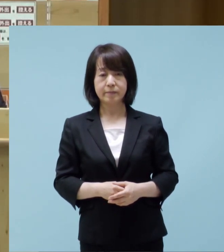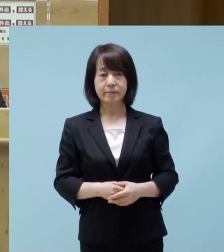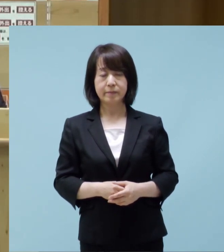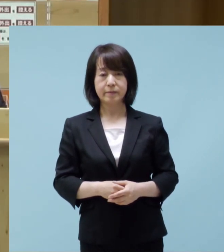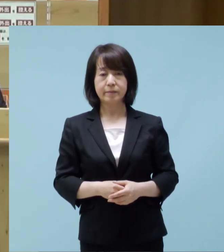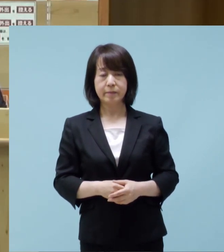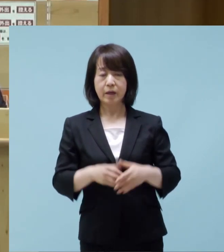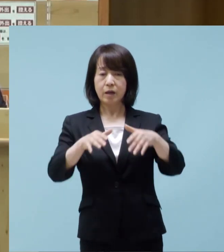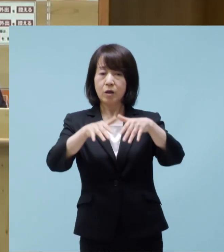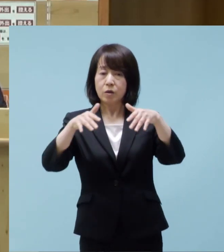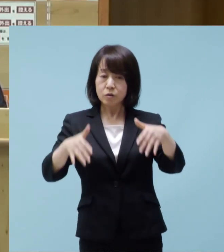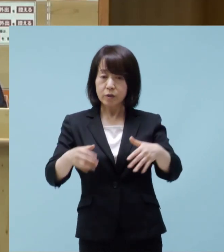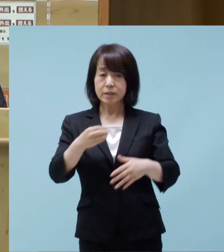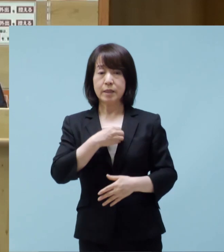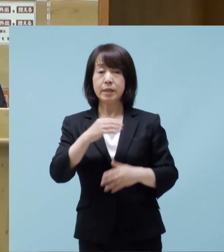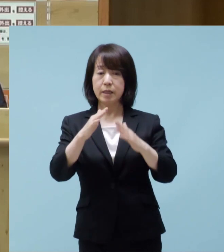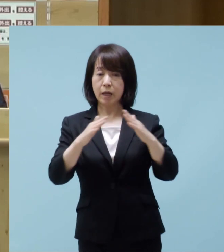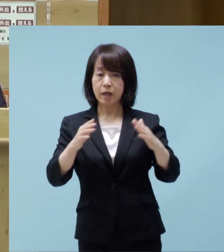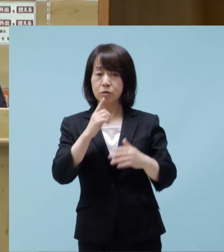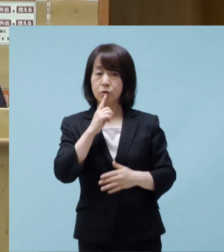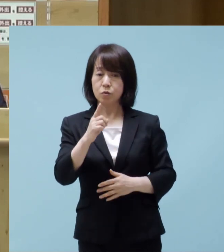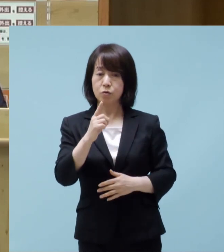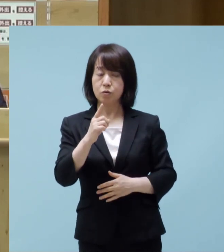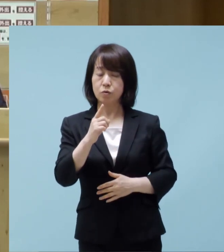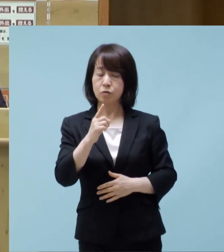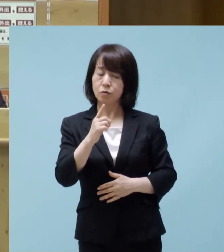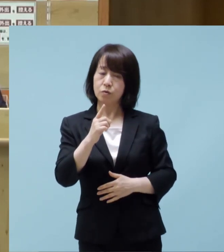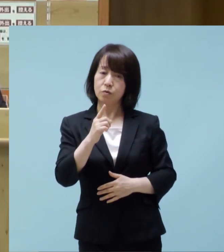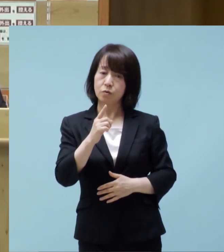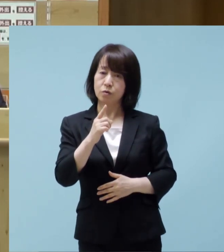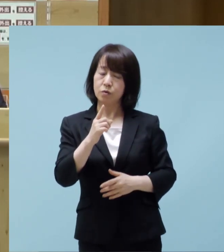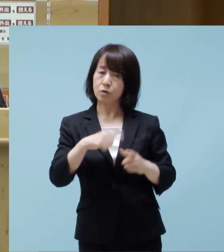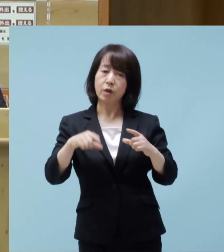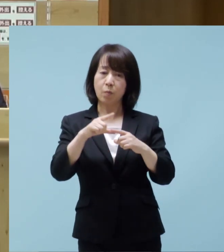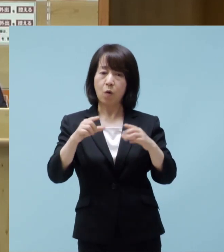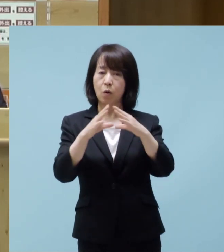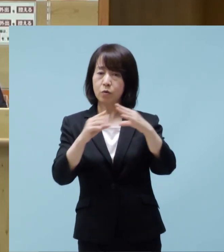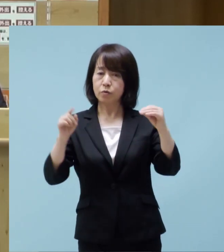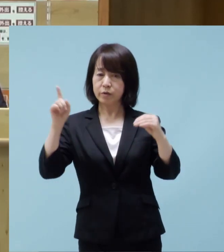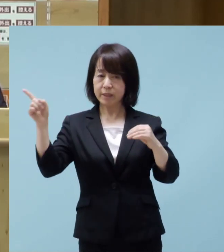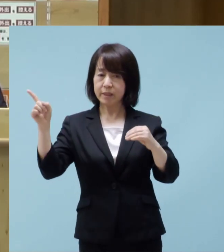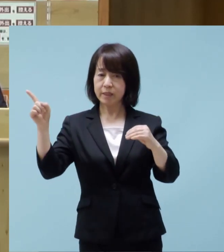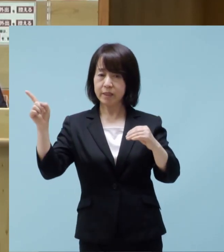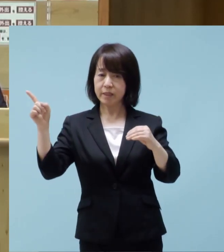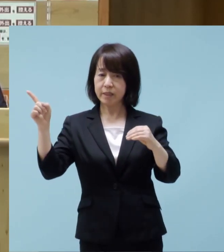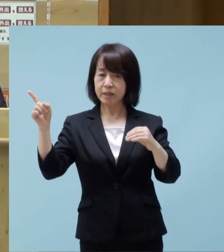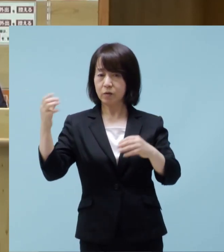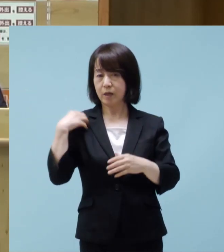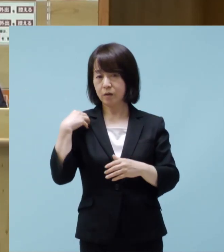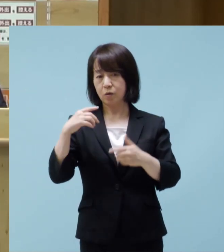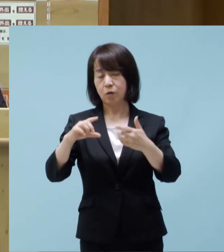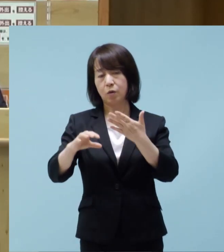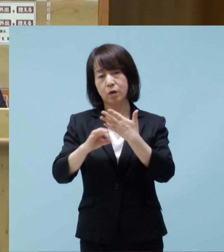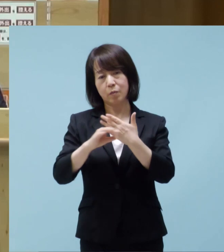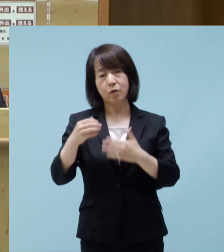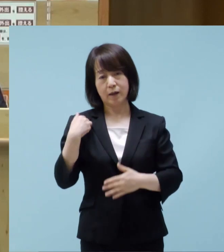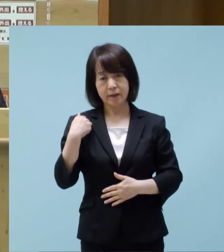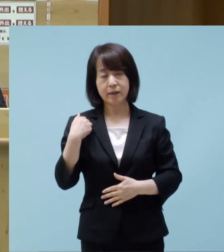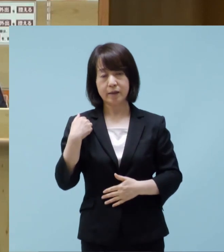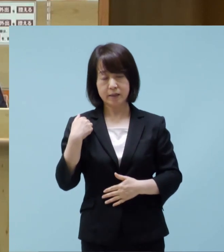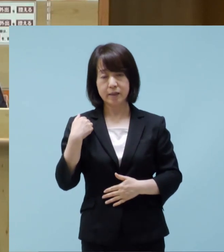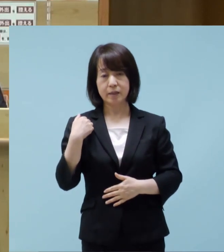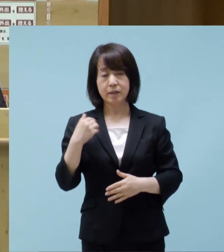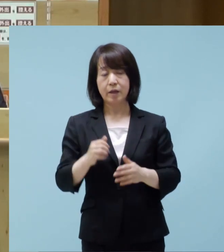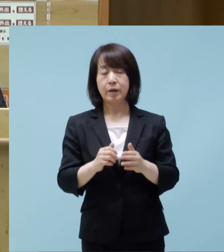会というよりは、まあ、その国とかそういった話なのかもしれませんが、そういった競技開催地域以外のですね部